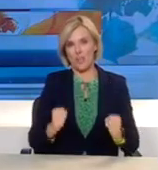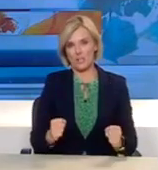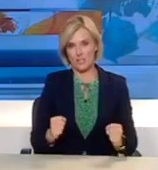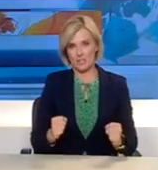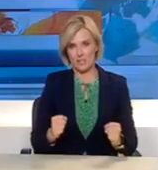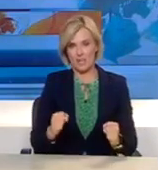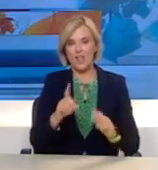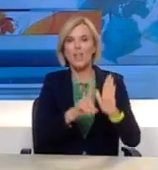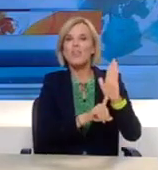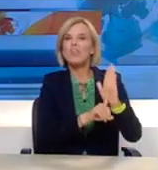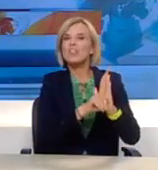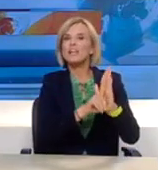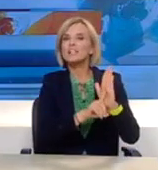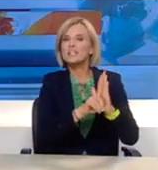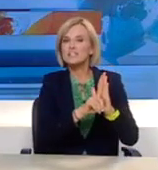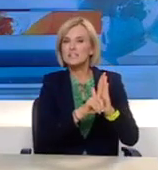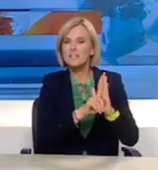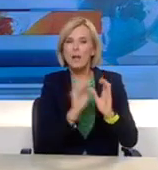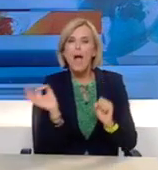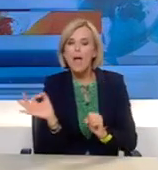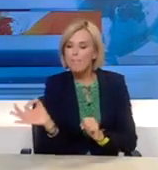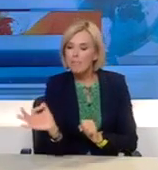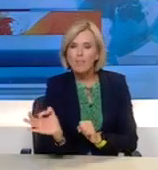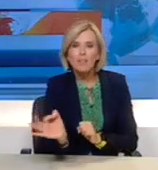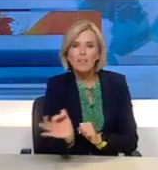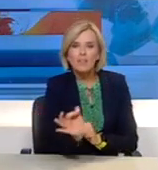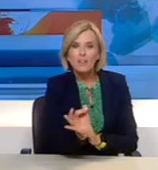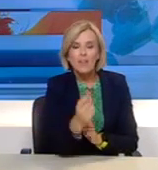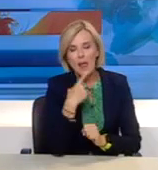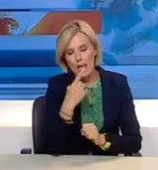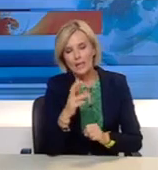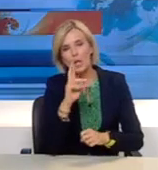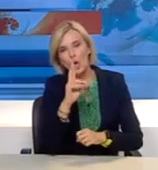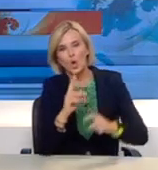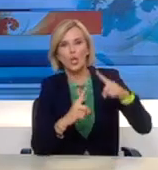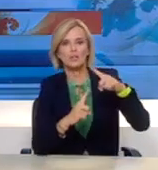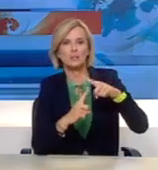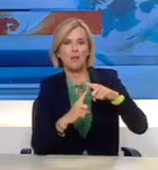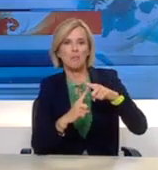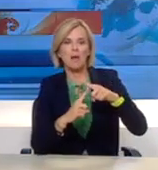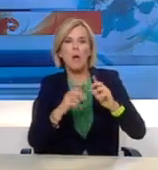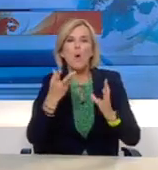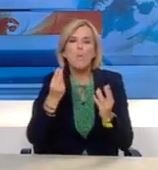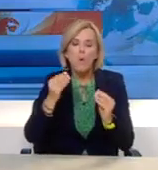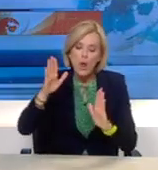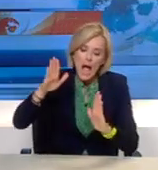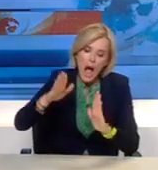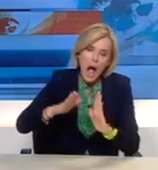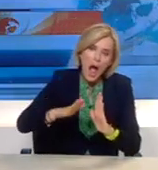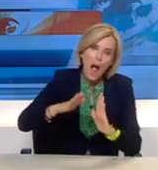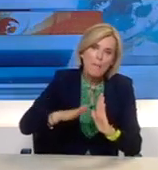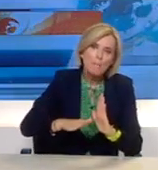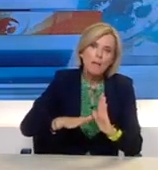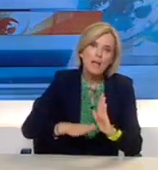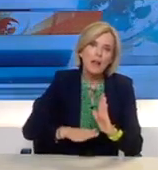Ο δείκτης ΡΟΜ0, ο στιγμιαίος δείκτης ΡΟΤΑΦ, δεν έχει μεταβληθεί σχεδόν καθόλου